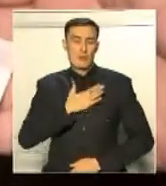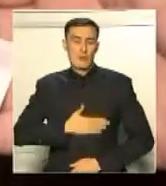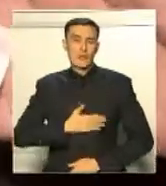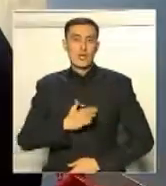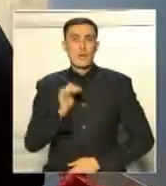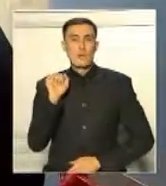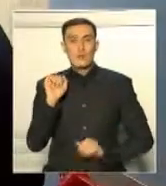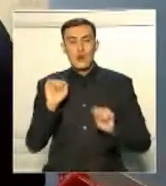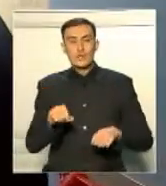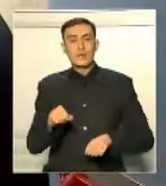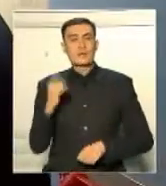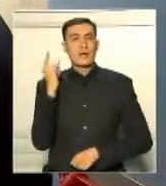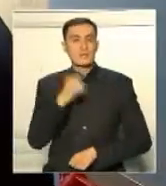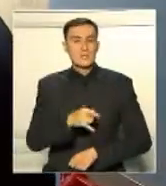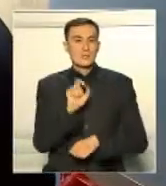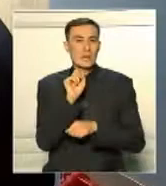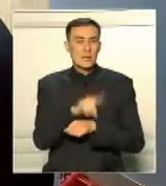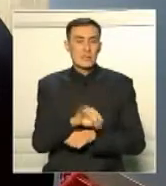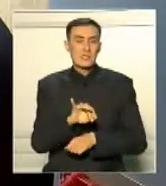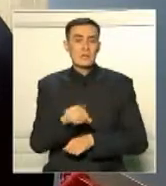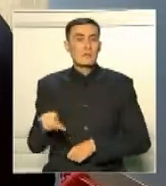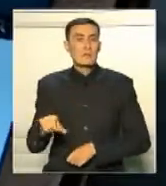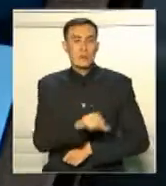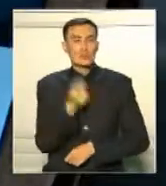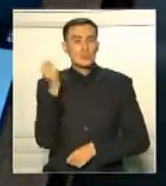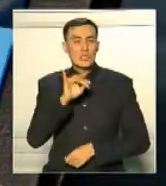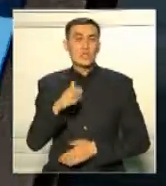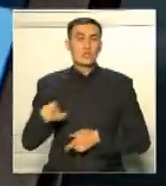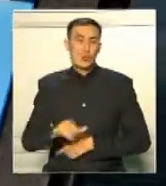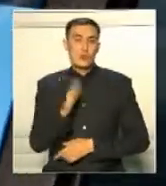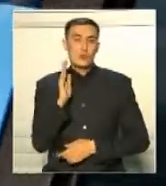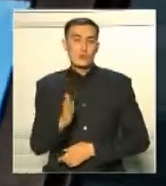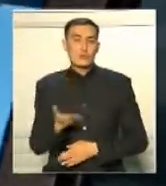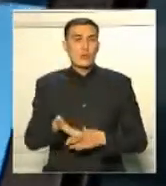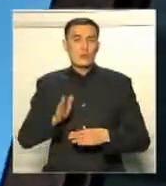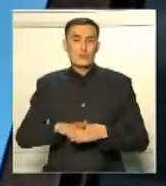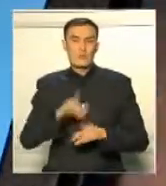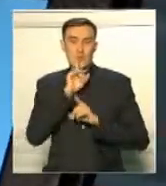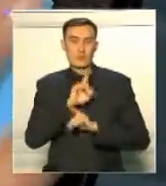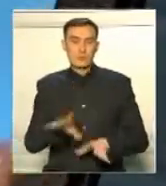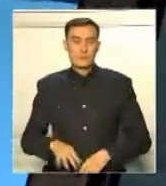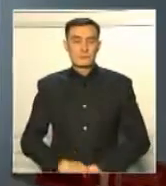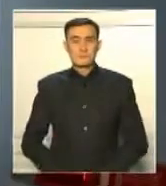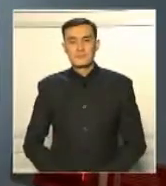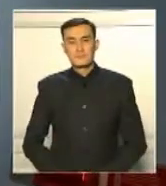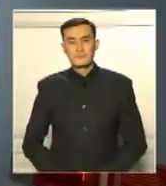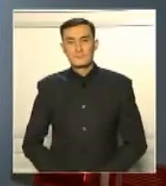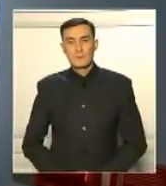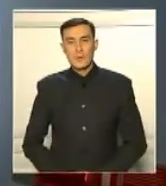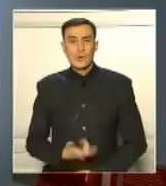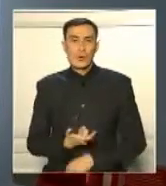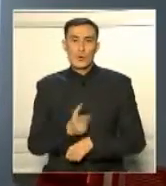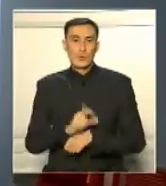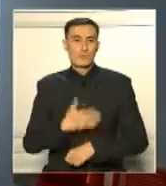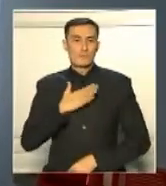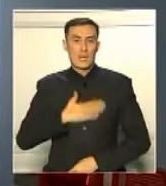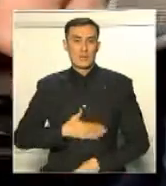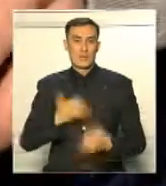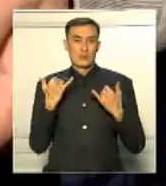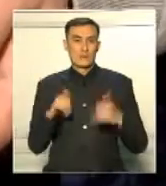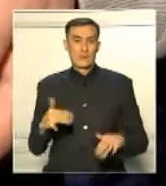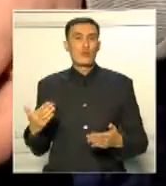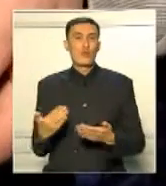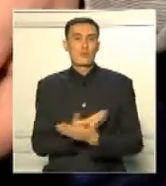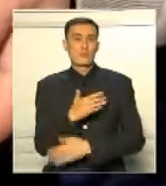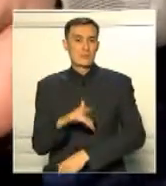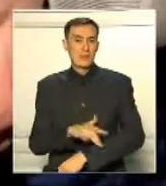Можно и такси заказать, и все о маршрутах узнать. Да и дорога теперь не будет казаться утомительной и долгой. Я приятно удивлен новым